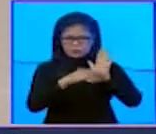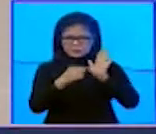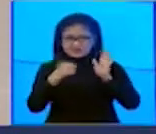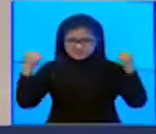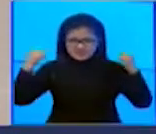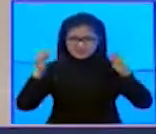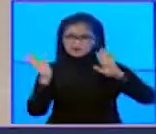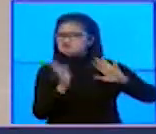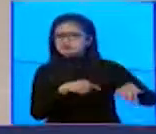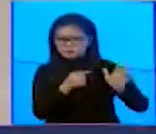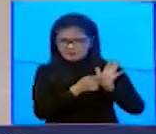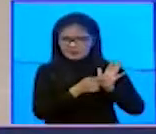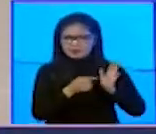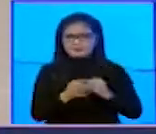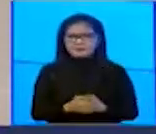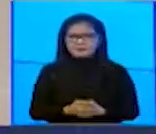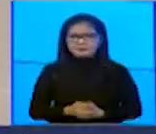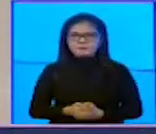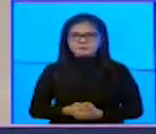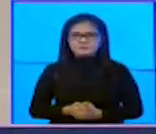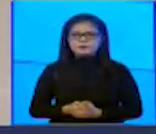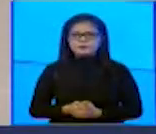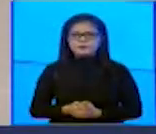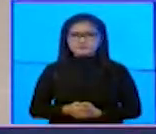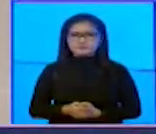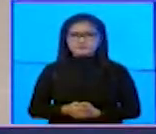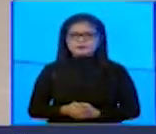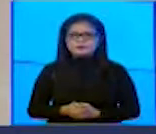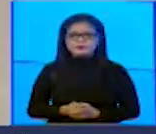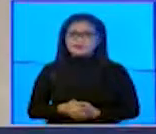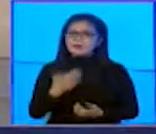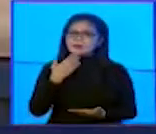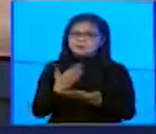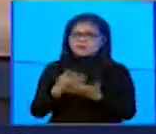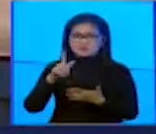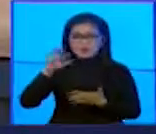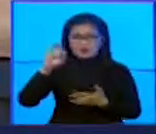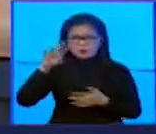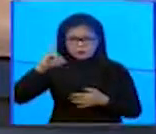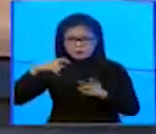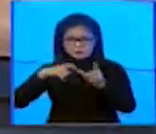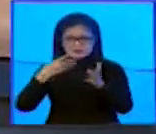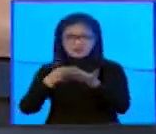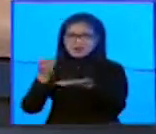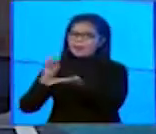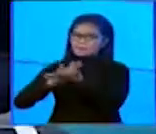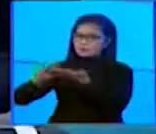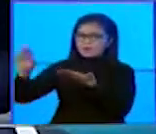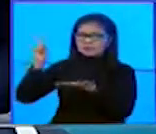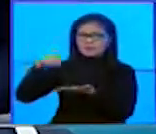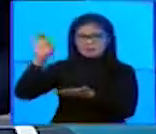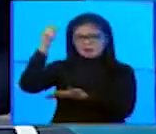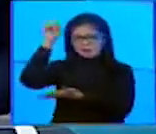wilayahnya Hai Tomi Hai sayur langsung dari Polda Metro Jaya melaporkan ya dan selain